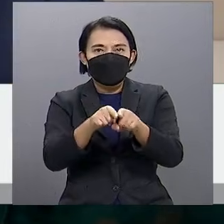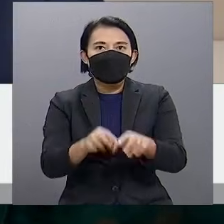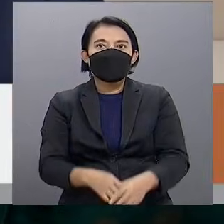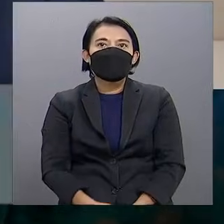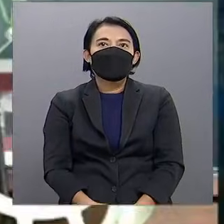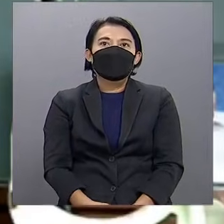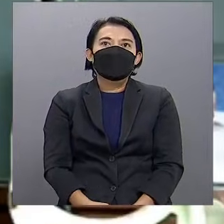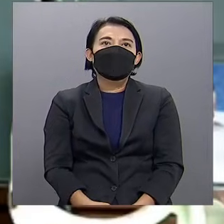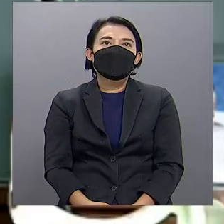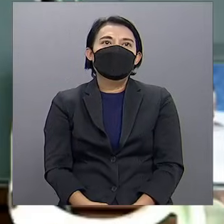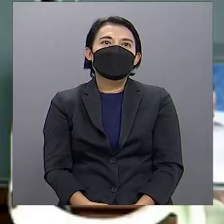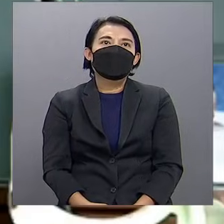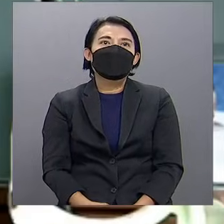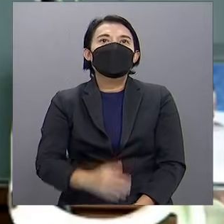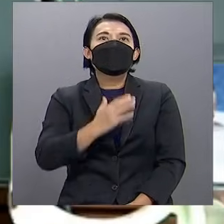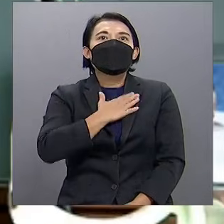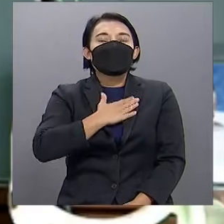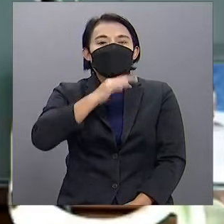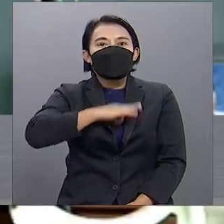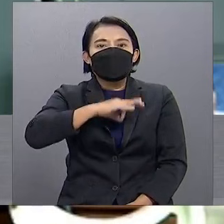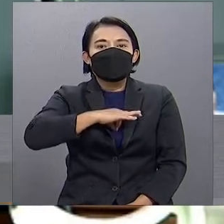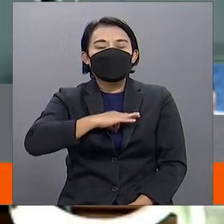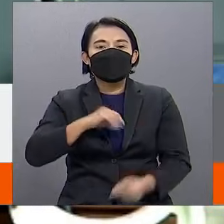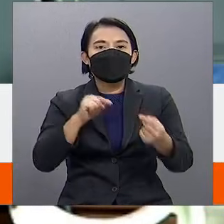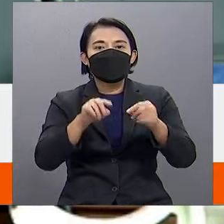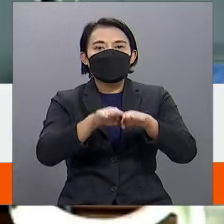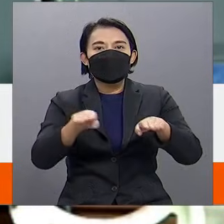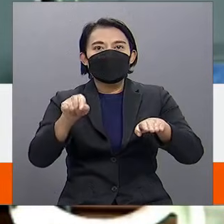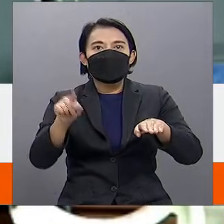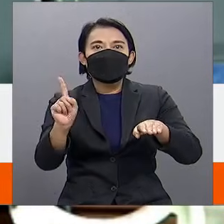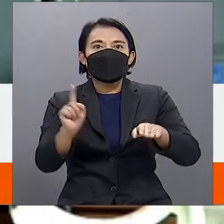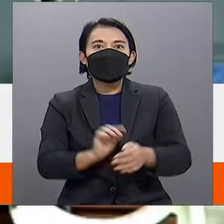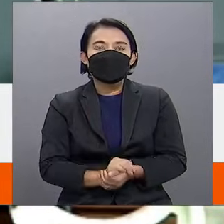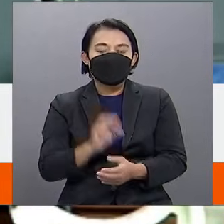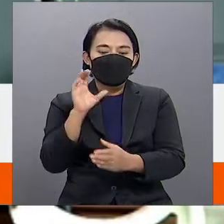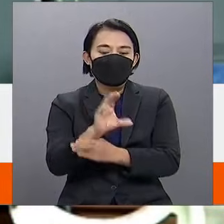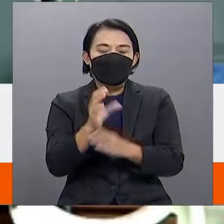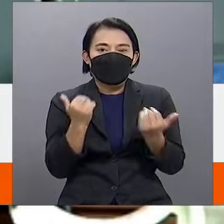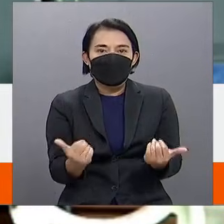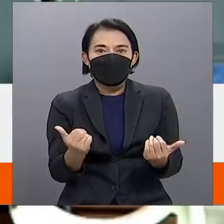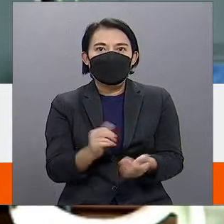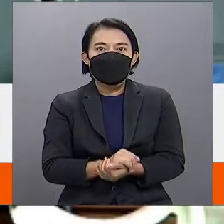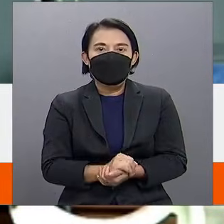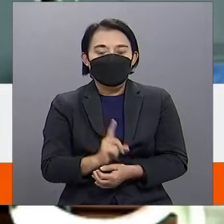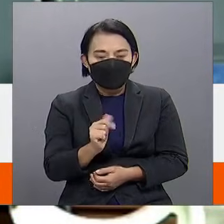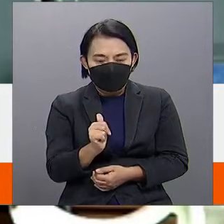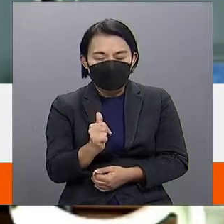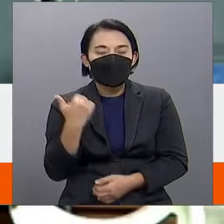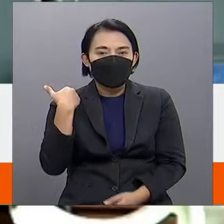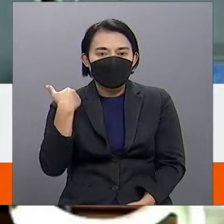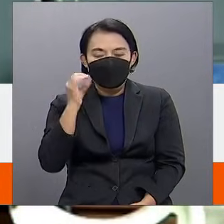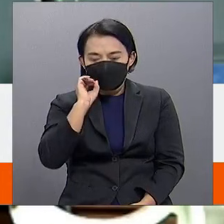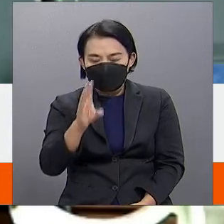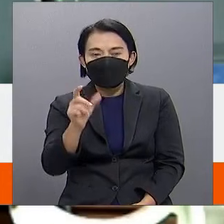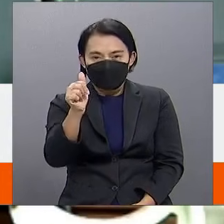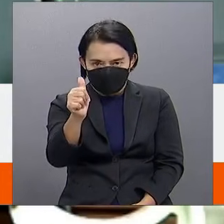ผมรู้สึกว่าโดยส่วนตัวรู้สึกว่ามาตรการที่บังคับใช้กันอยู่ตอนนี้ถามว่าดีไหมดีแต่